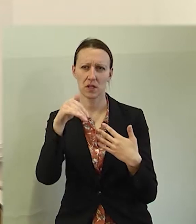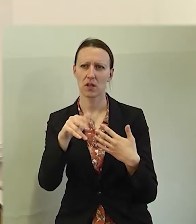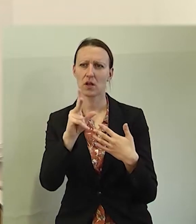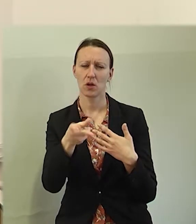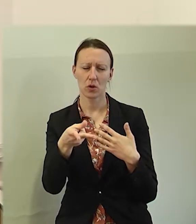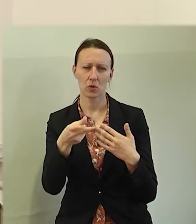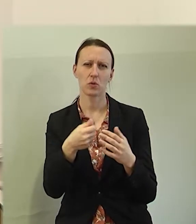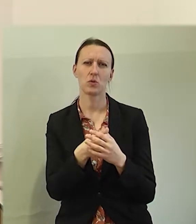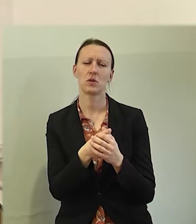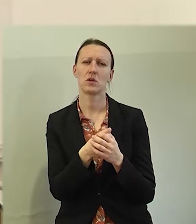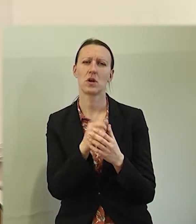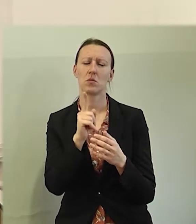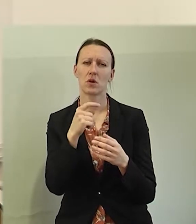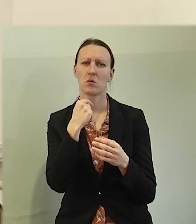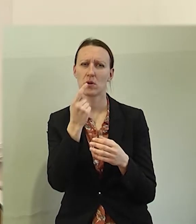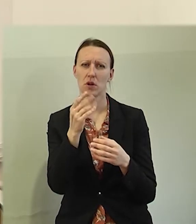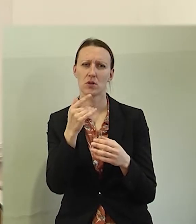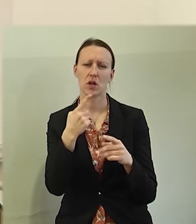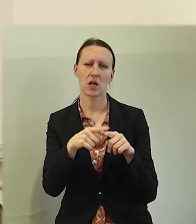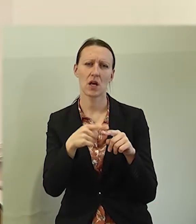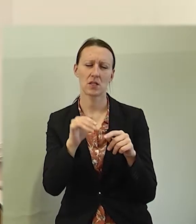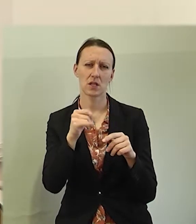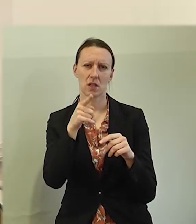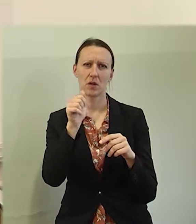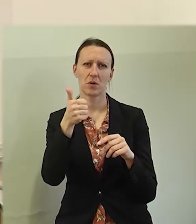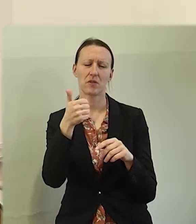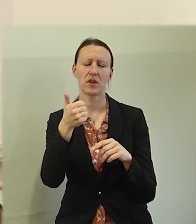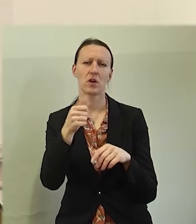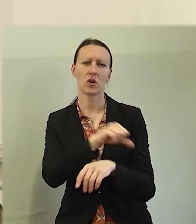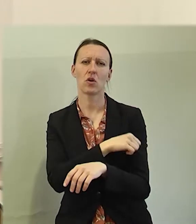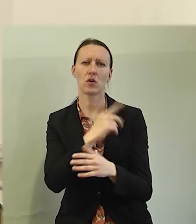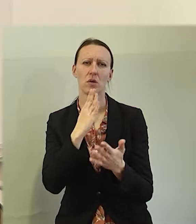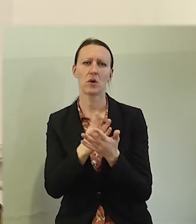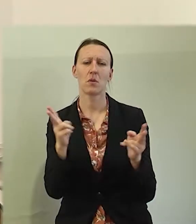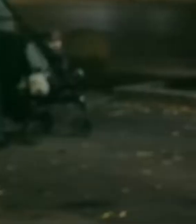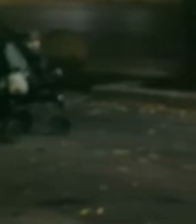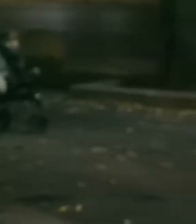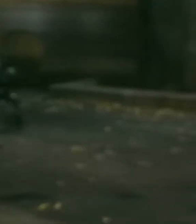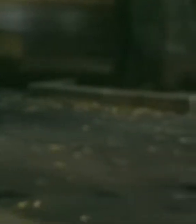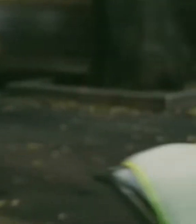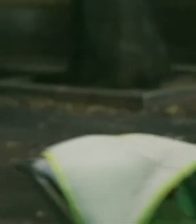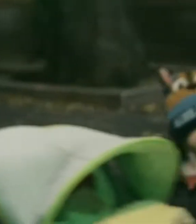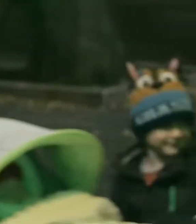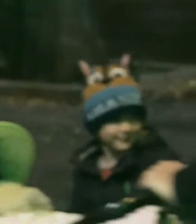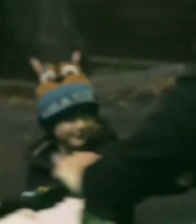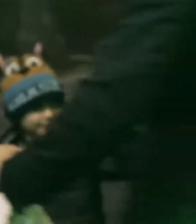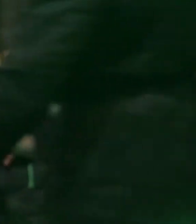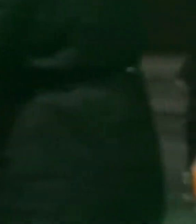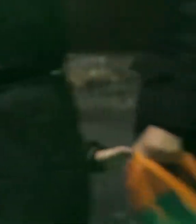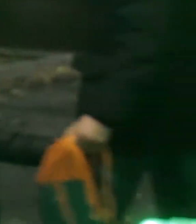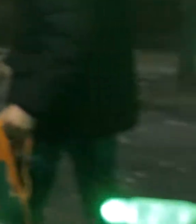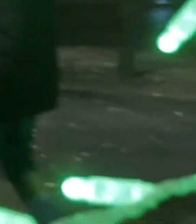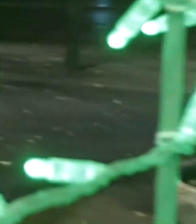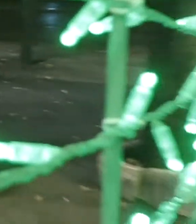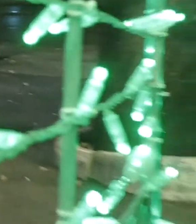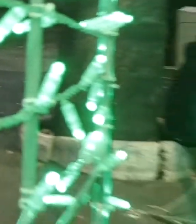tisuća kuna. Moramo napomenuti razliku da tih prvih godina je bio i manji interes za broj kućica.